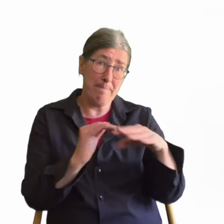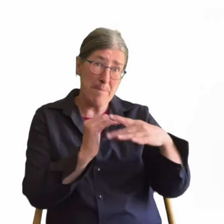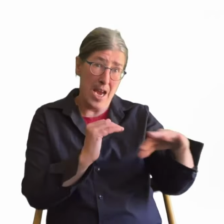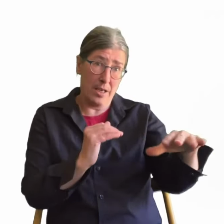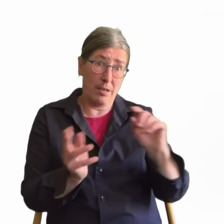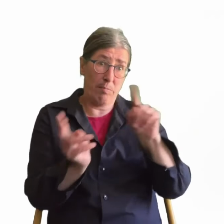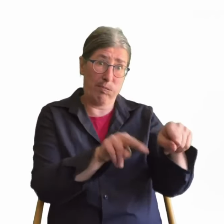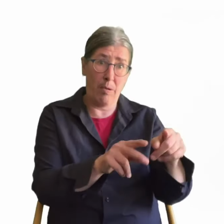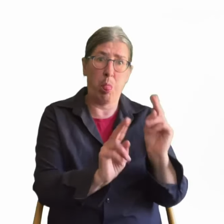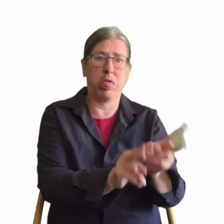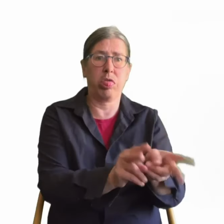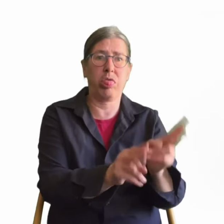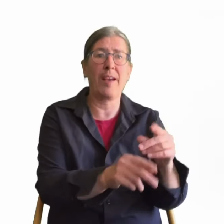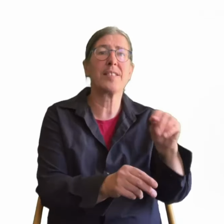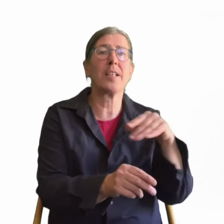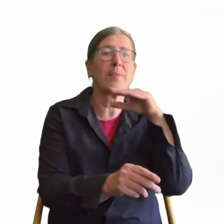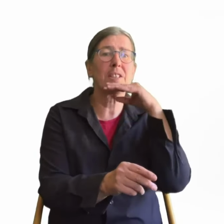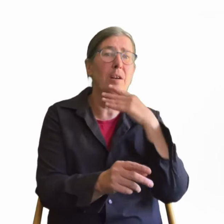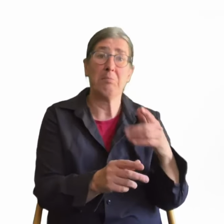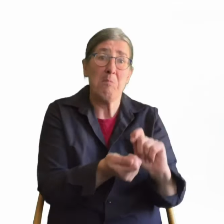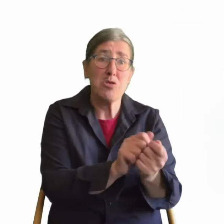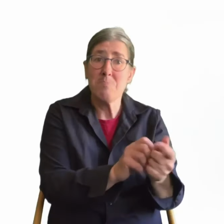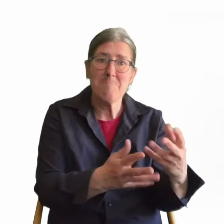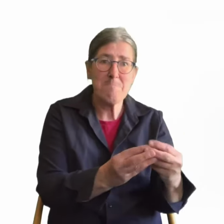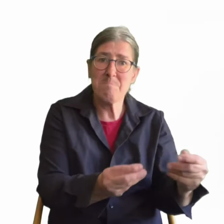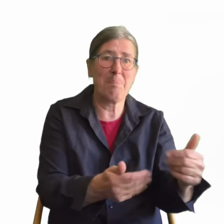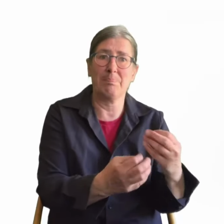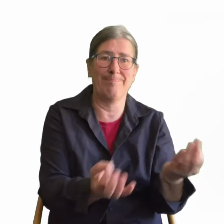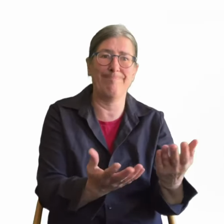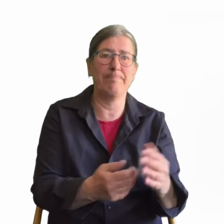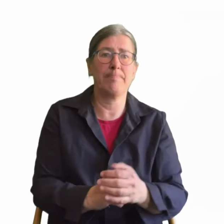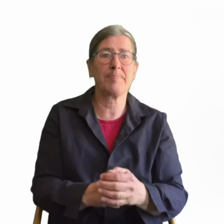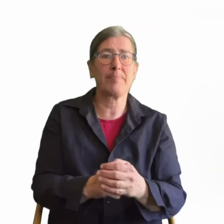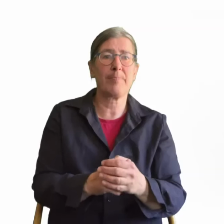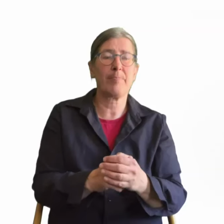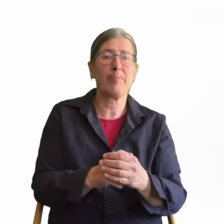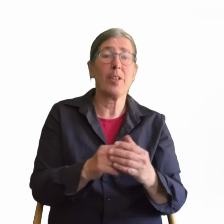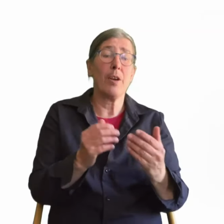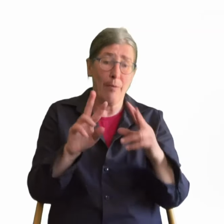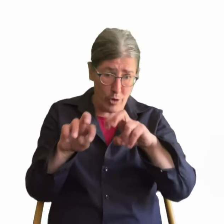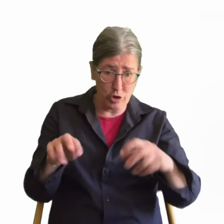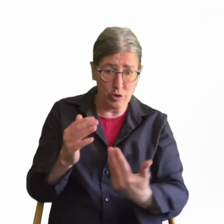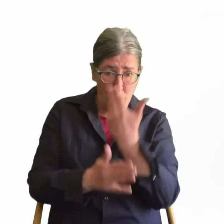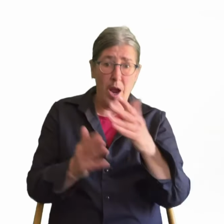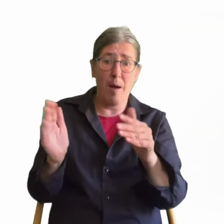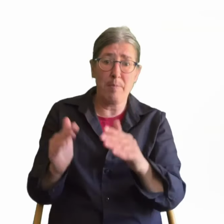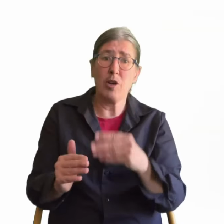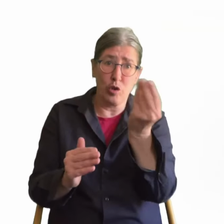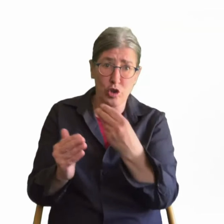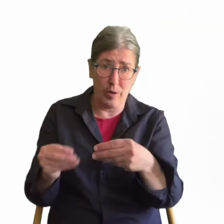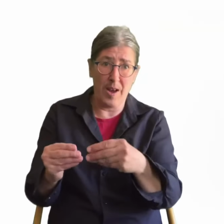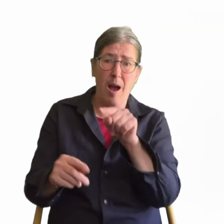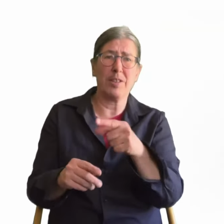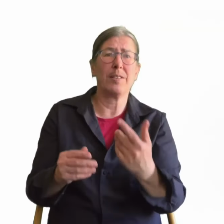ins Meer gelangen, dass sie sich da aufgrund des Salzwassers auch nicht zersetzen. An neuen abbaubaren Kunststoffen wird geforscht.